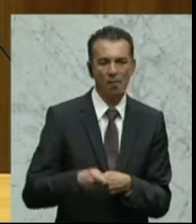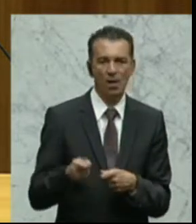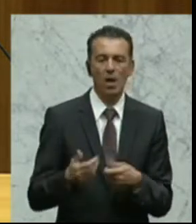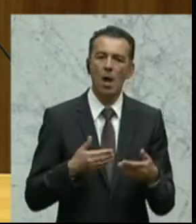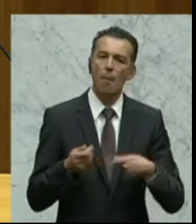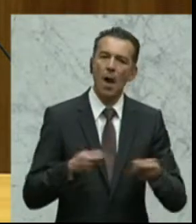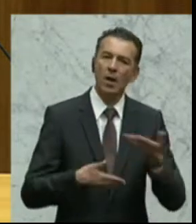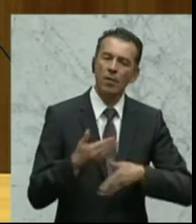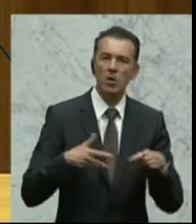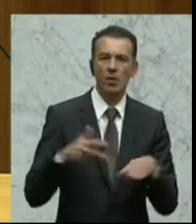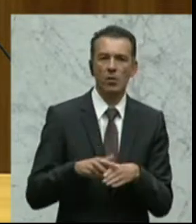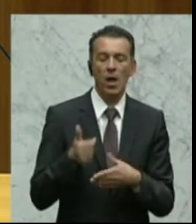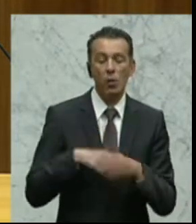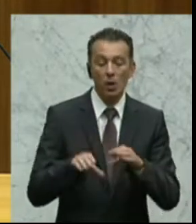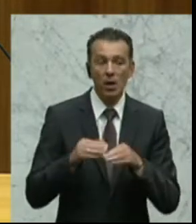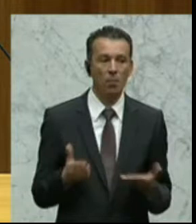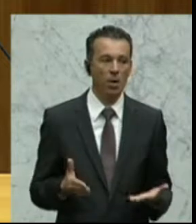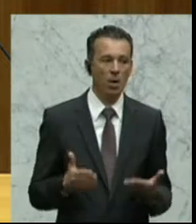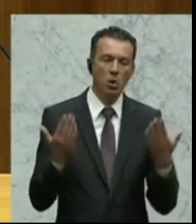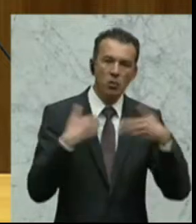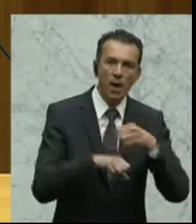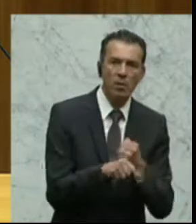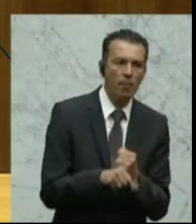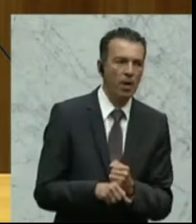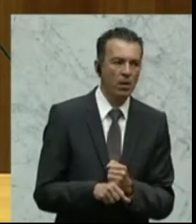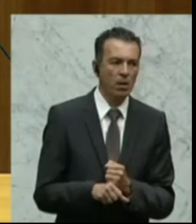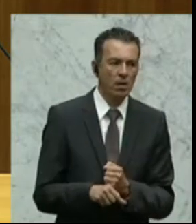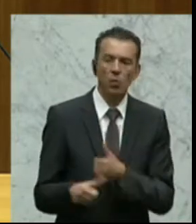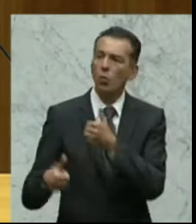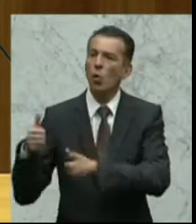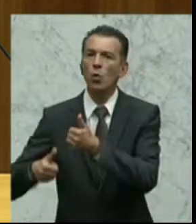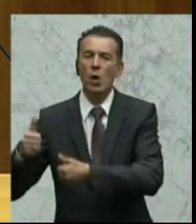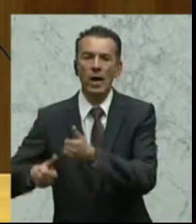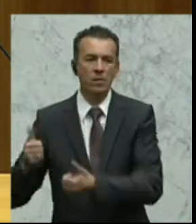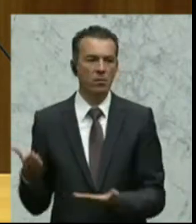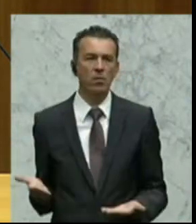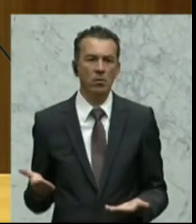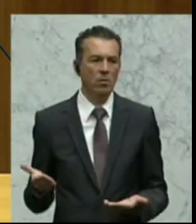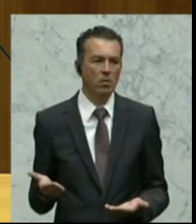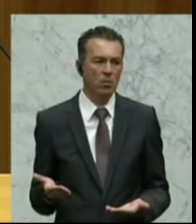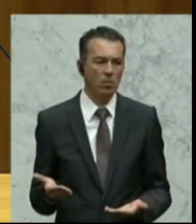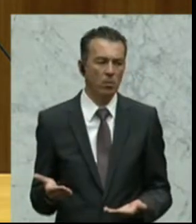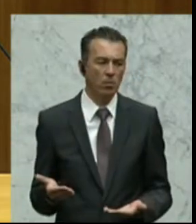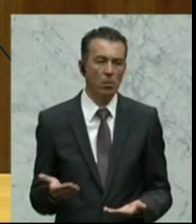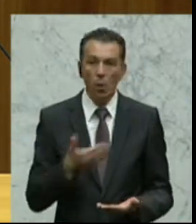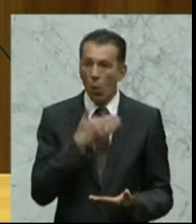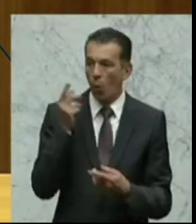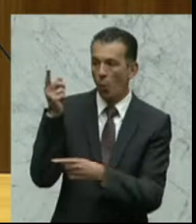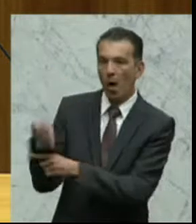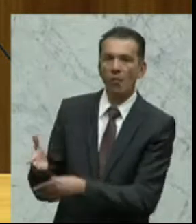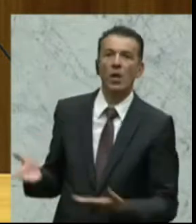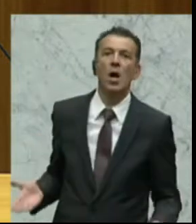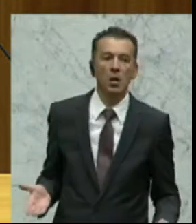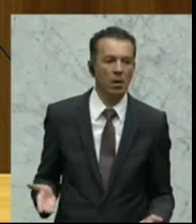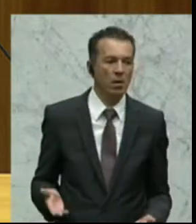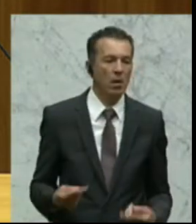ein Unternehmen schwarz macht und das Konkurrenzunternehmen dann nicht mehr den Auftrag bekommt. Und das gilt für jeden anderen